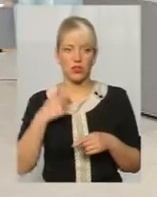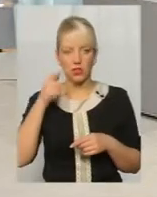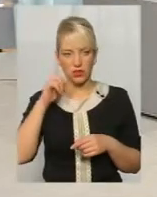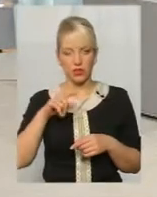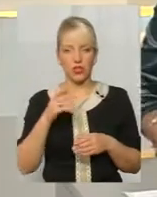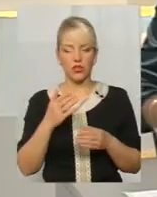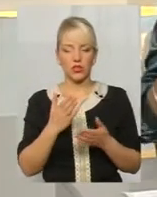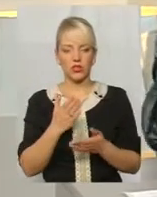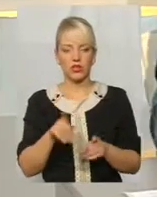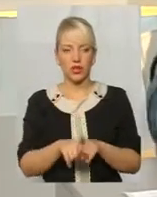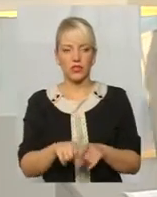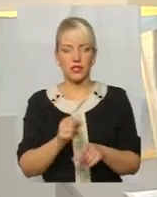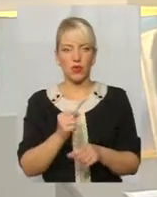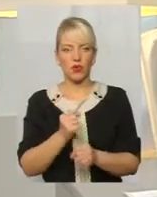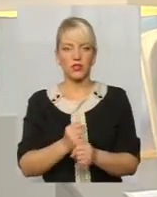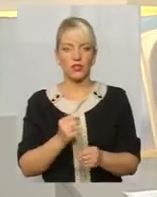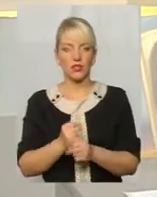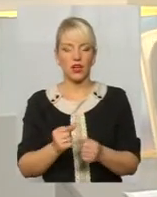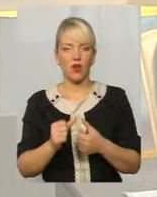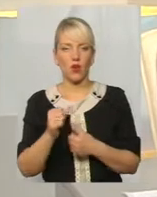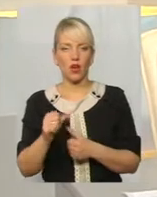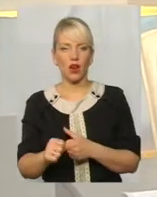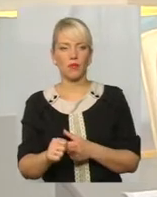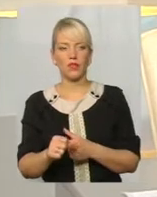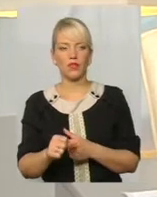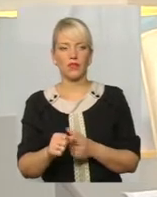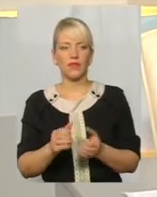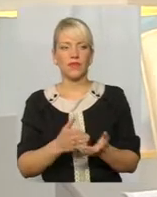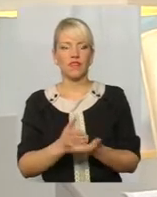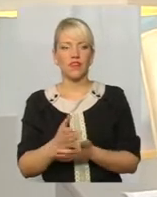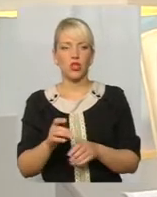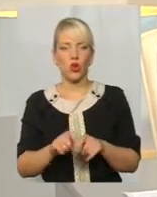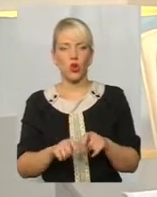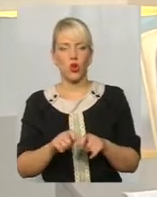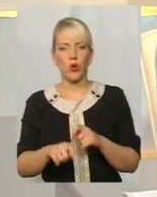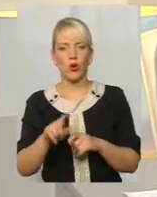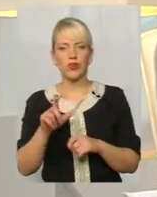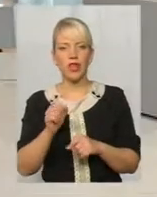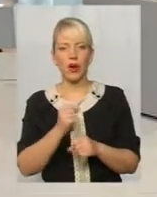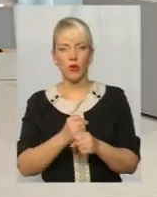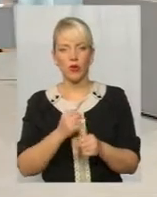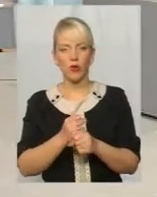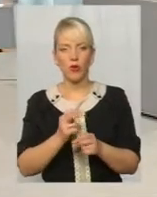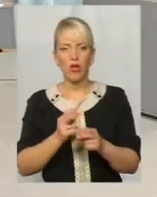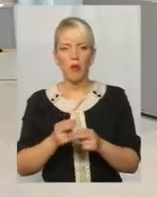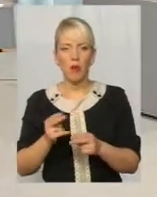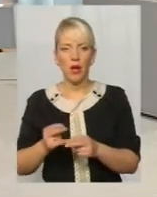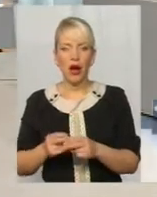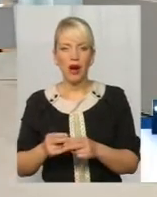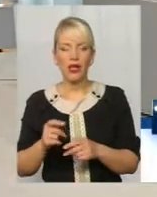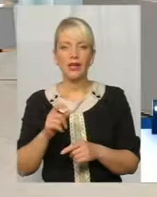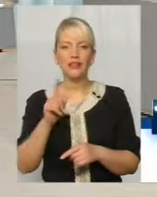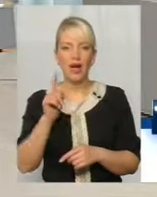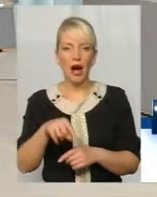діє навіть окремий, скажімо, вид контролю, так, за роботою і запобіганням